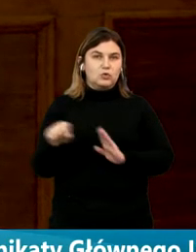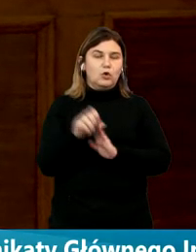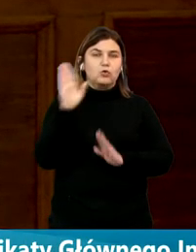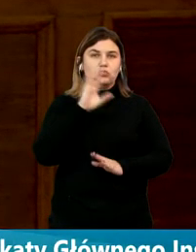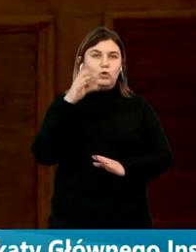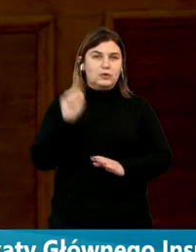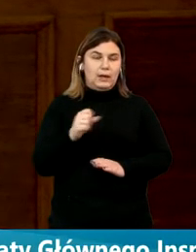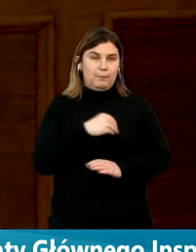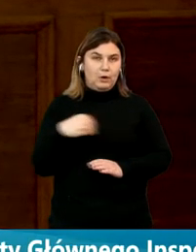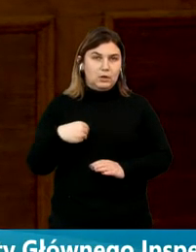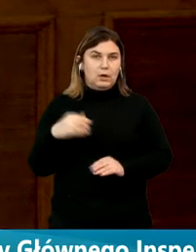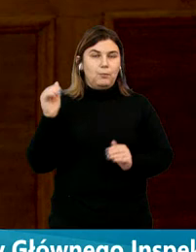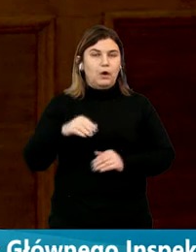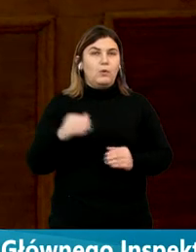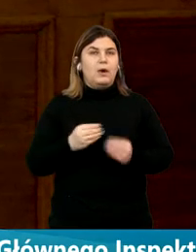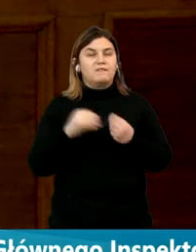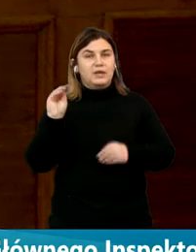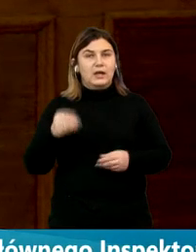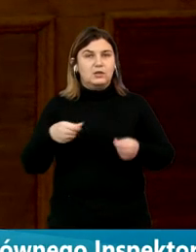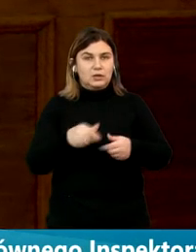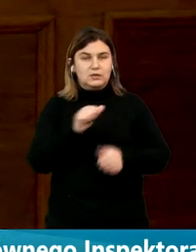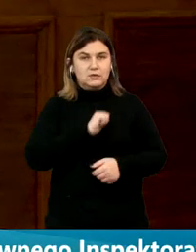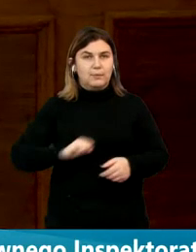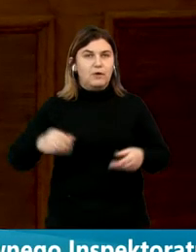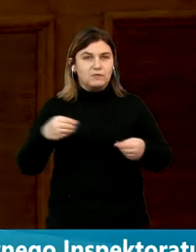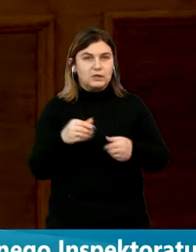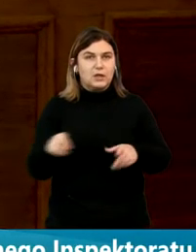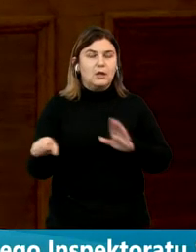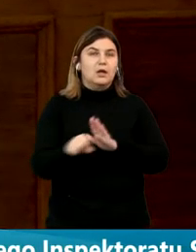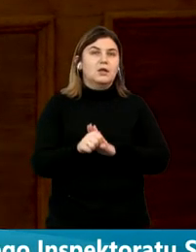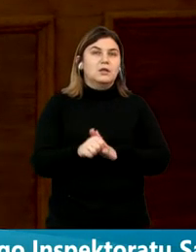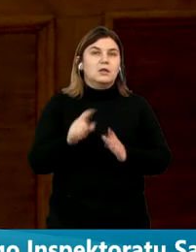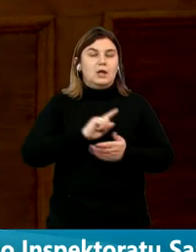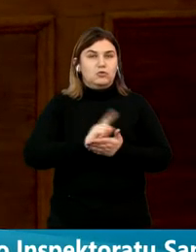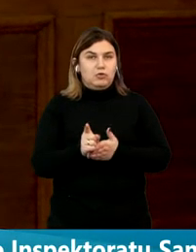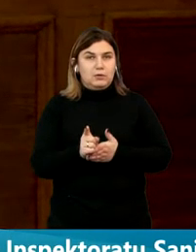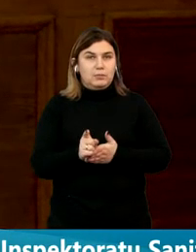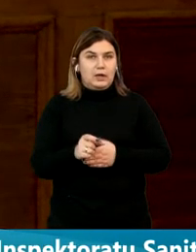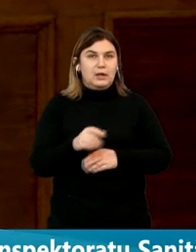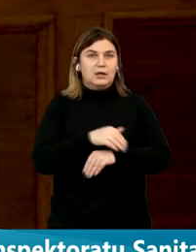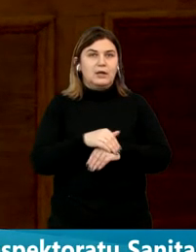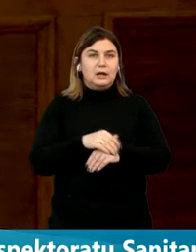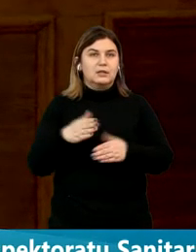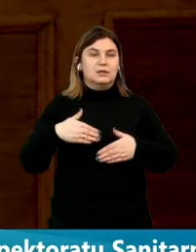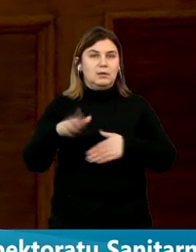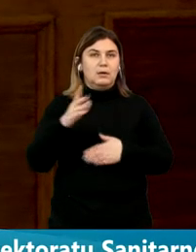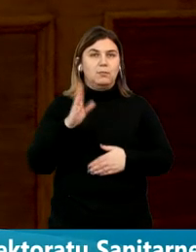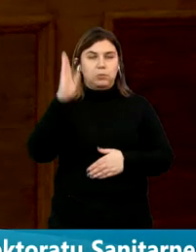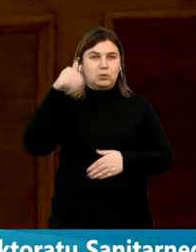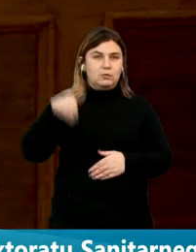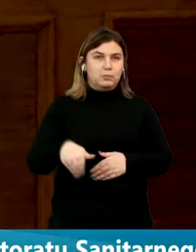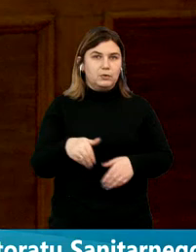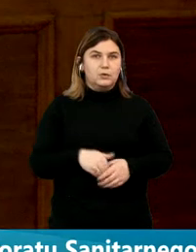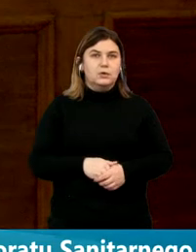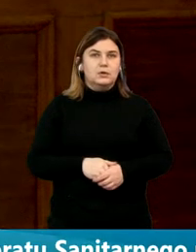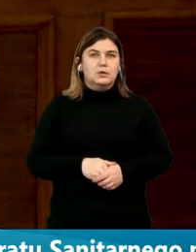zwiększyć szanse na dofinansowanie, jak i samofinansowanie, nie mówiąc już o korzyściach szybszego stworzenia kręgosłupa komunikacyjnego na relacji północ-południe. Dziękuję. Panie